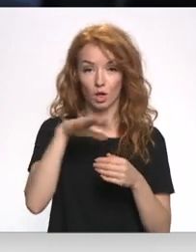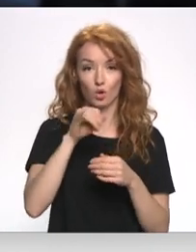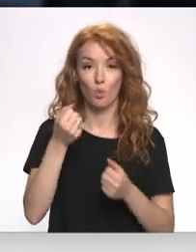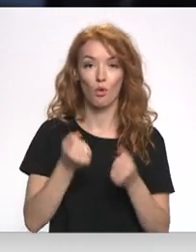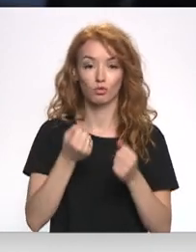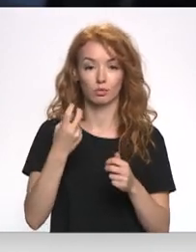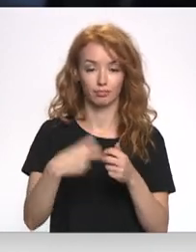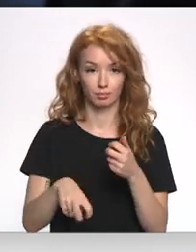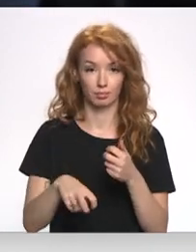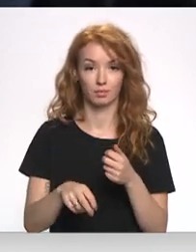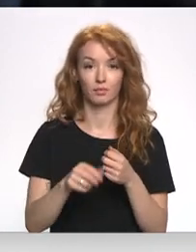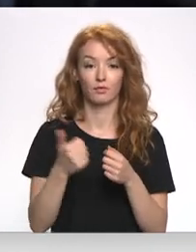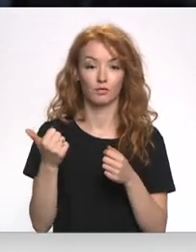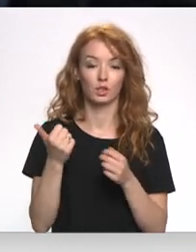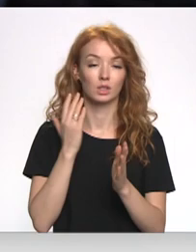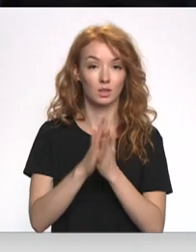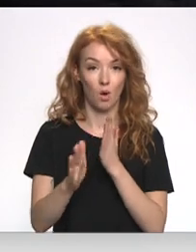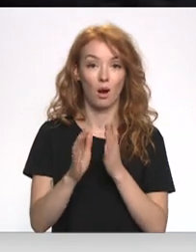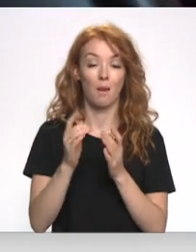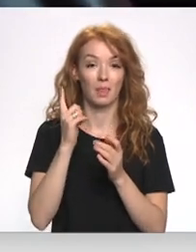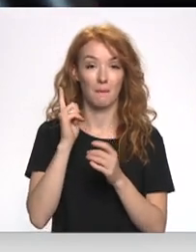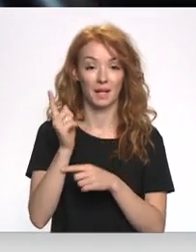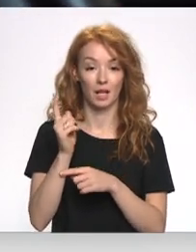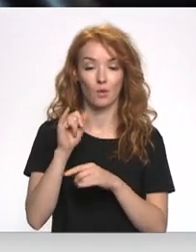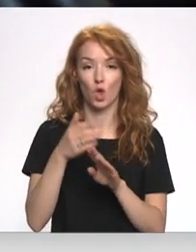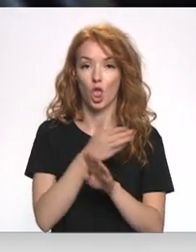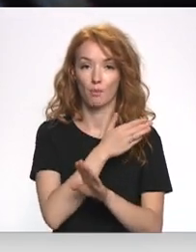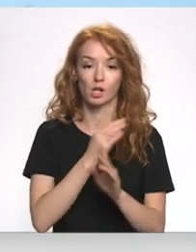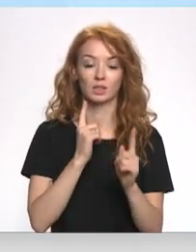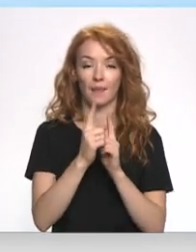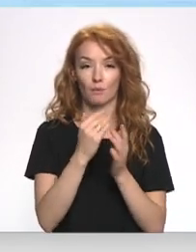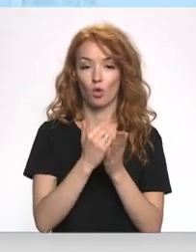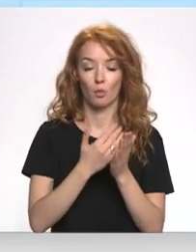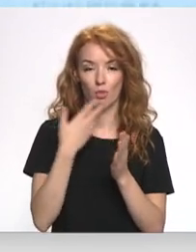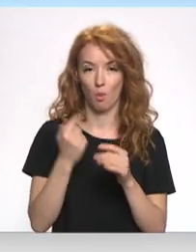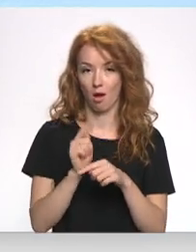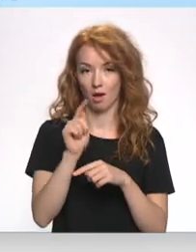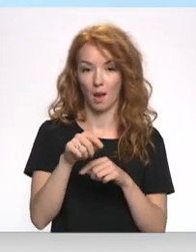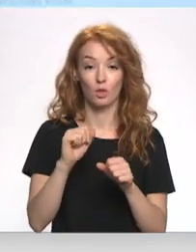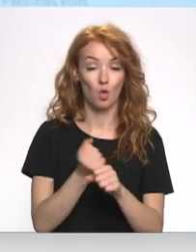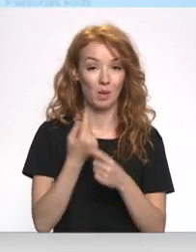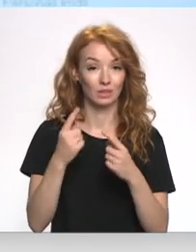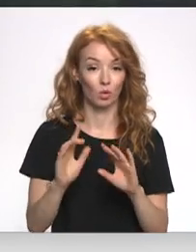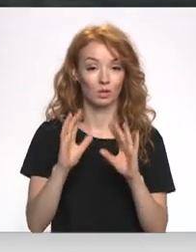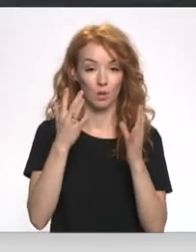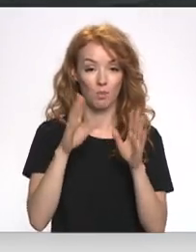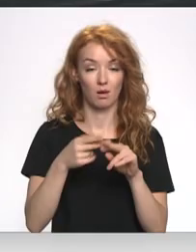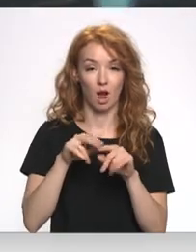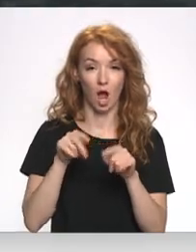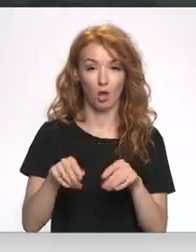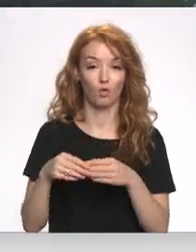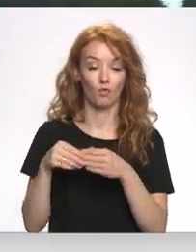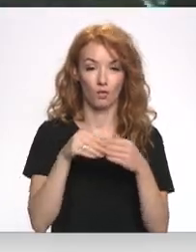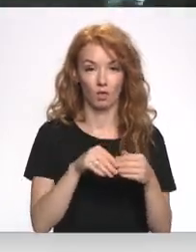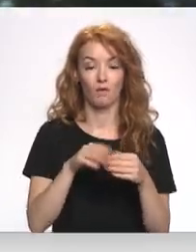mašīnas aplīsusi. Viņš tiek cauri ar brīdinājumu, jo iepriekš satiksmes noteikums nav pārkāps. Taču citos gadījumos par šādu